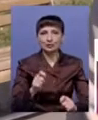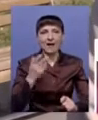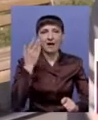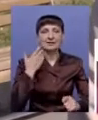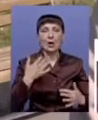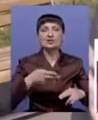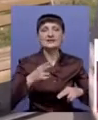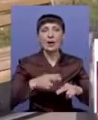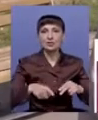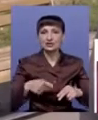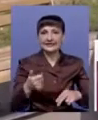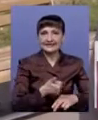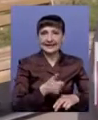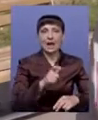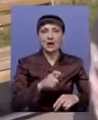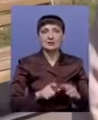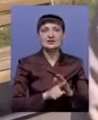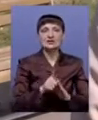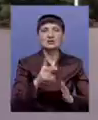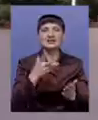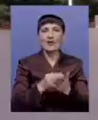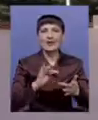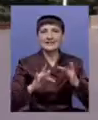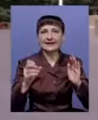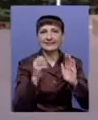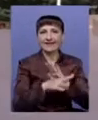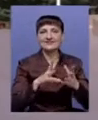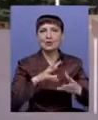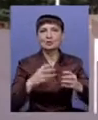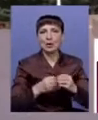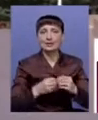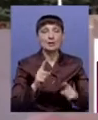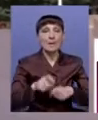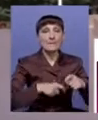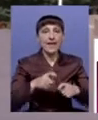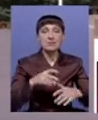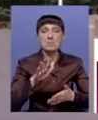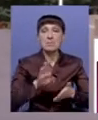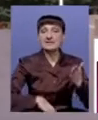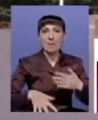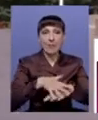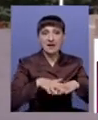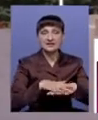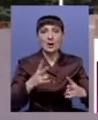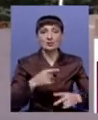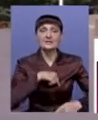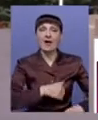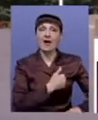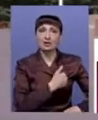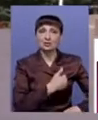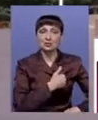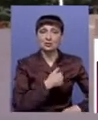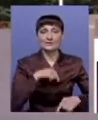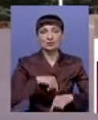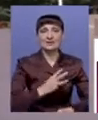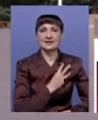уже закончится эта неделя, и люди начнут выгружать свои результаты. Для того, чтобы бегать без таких вот массовых стартов, нужна мотивация, нужна такая